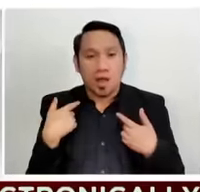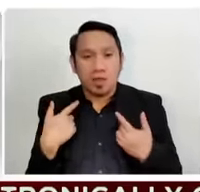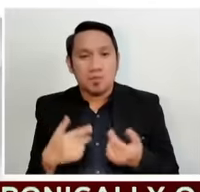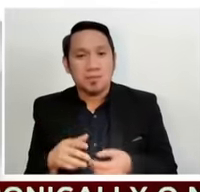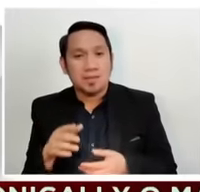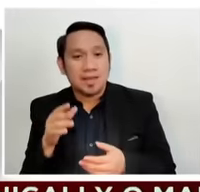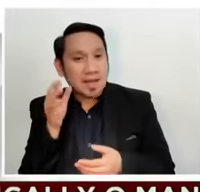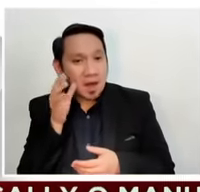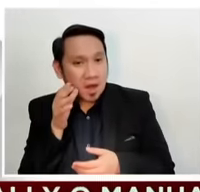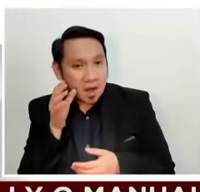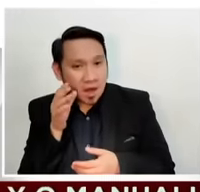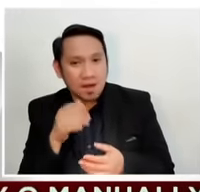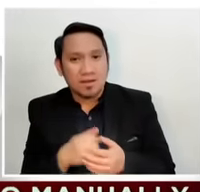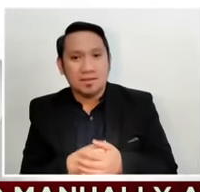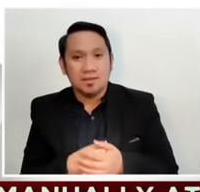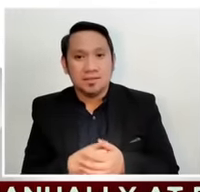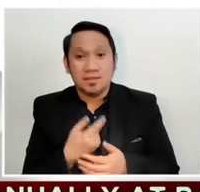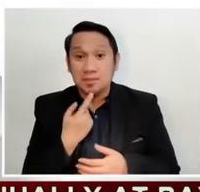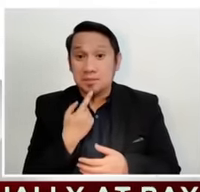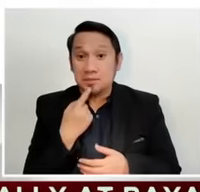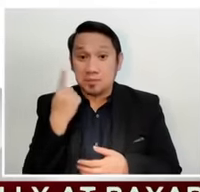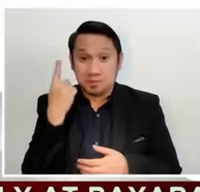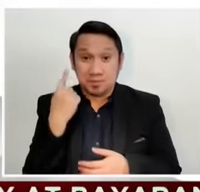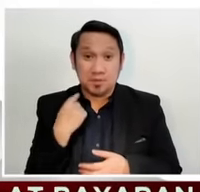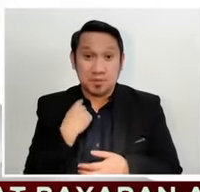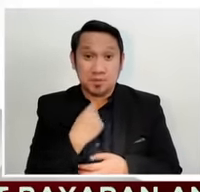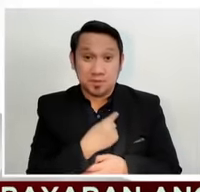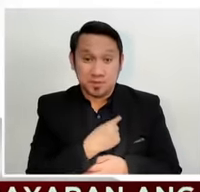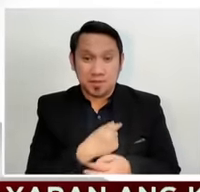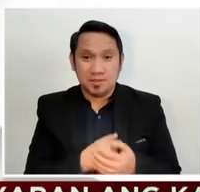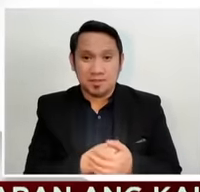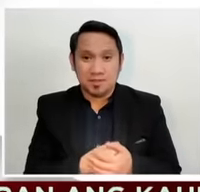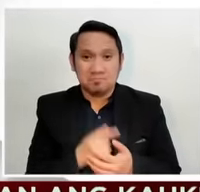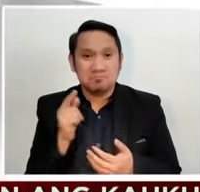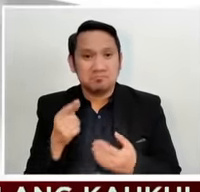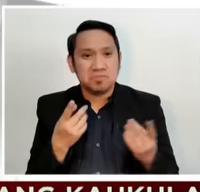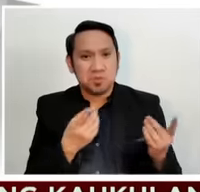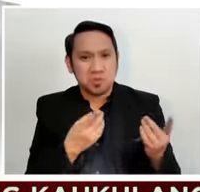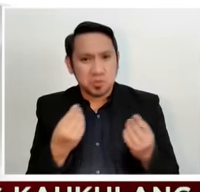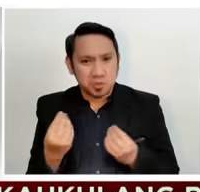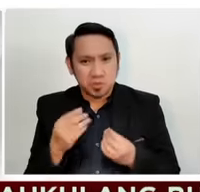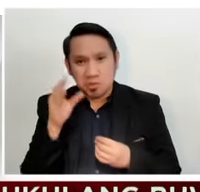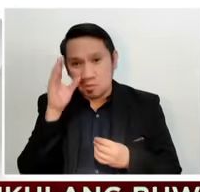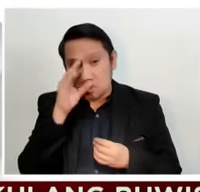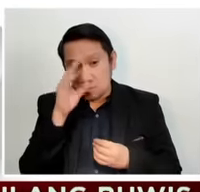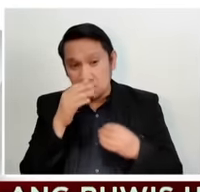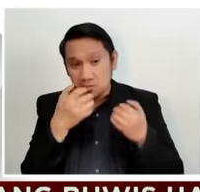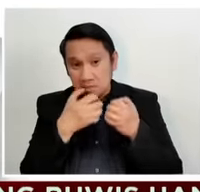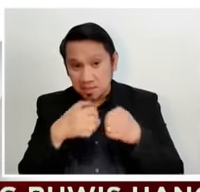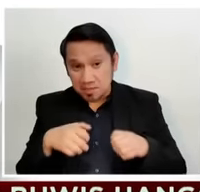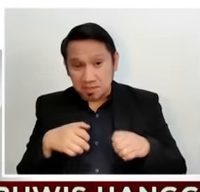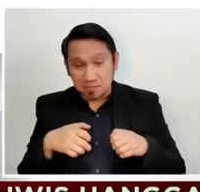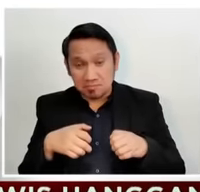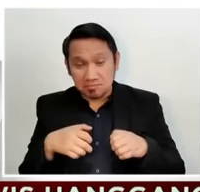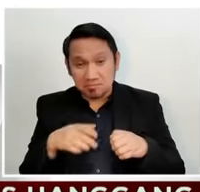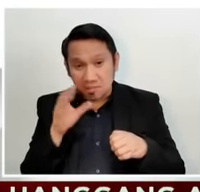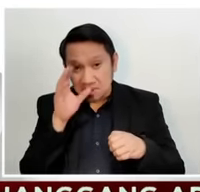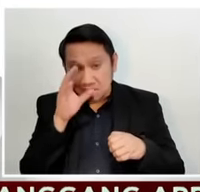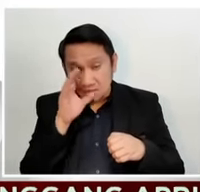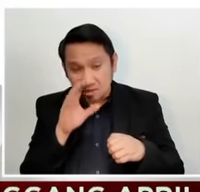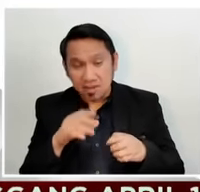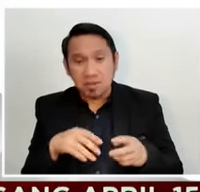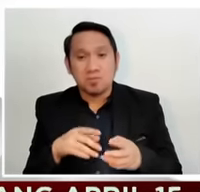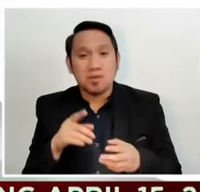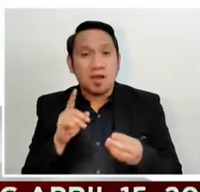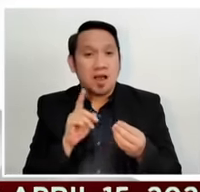candy. Ayon kay Father Alan Samonte, ginagawa ang egg hunt tuwing Easter Sunday para gunitain ang araw